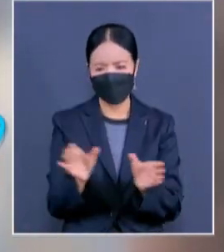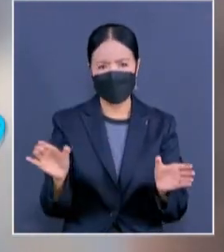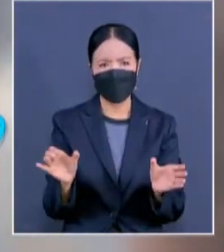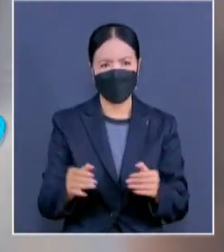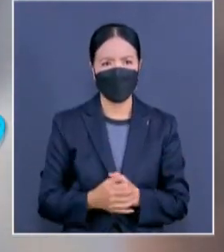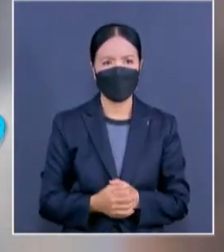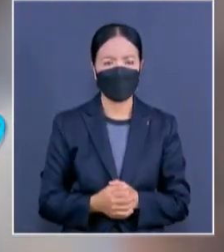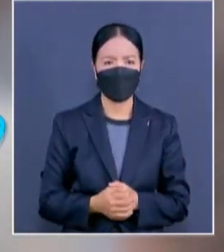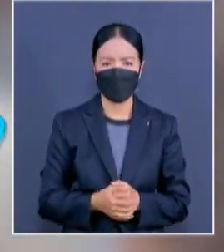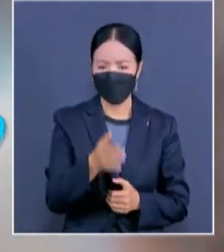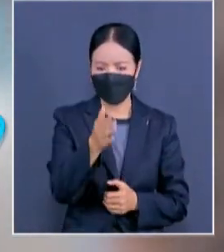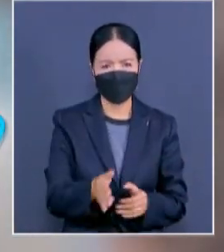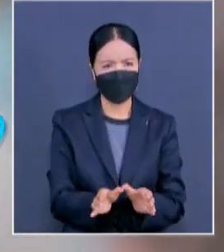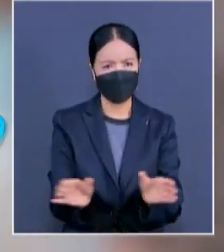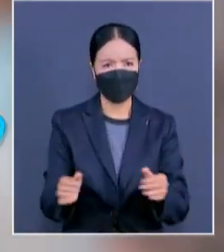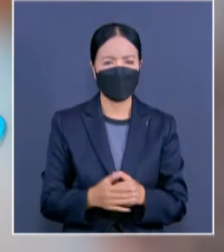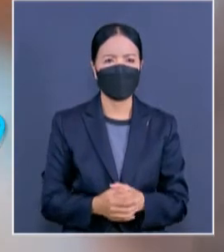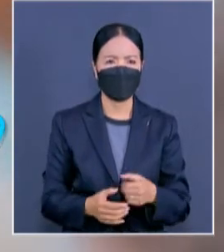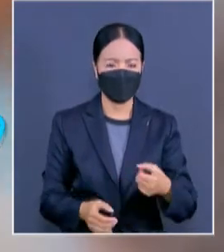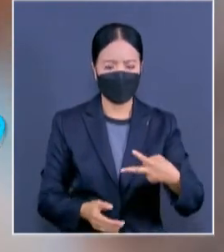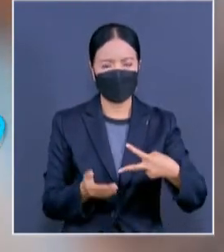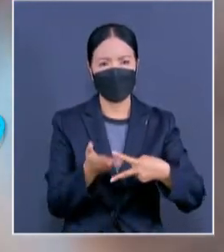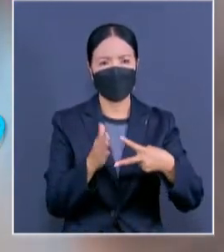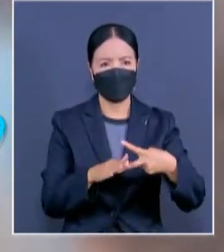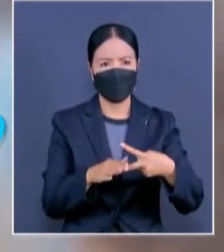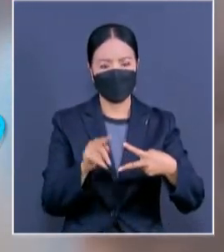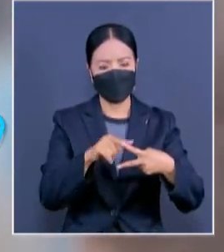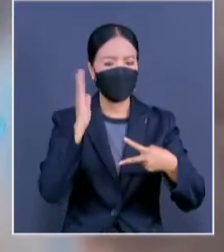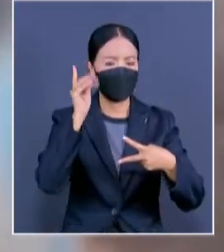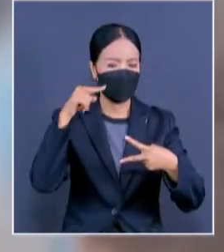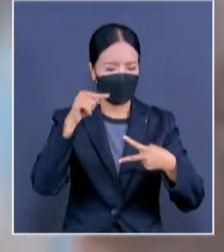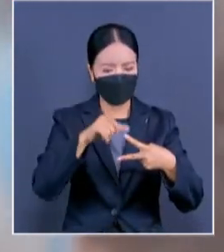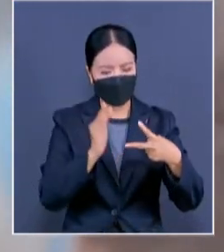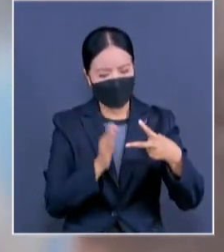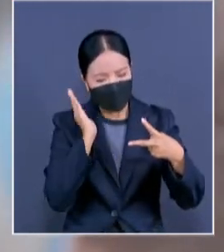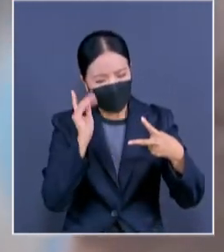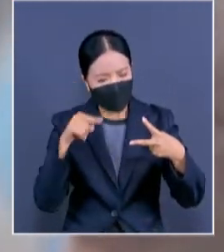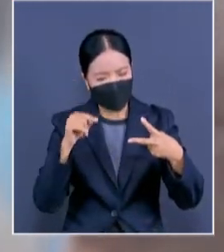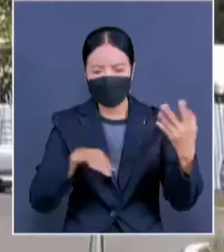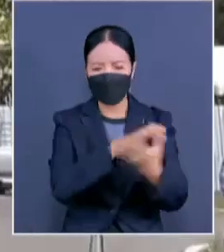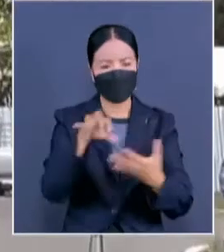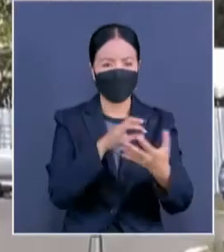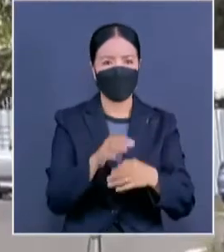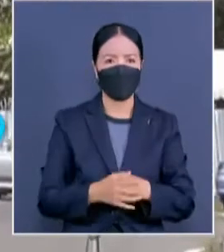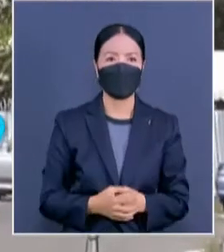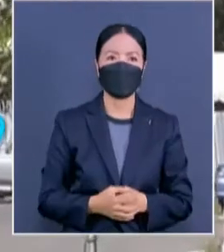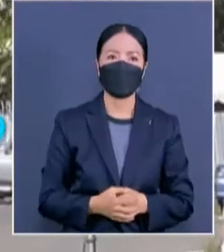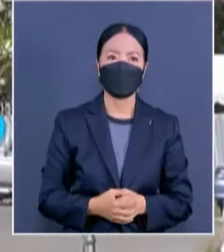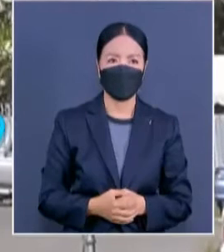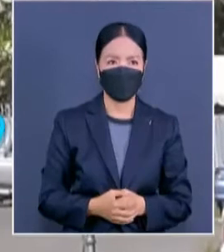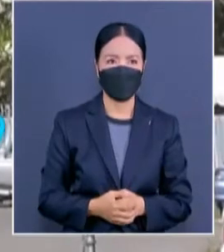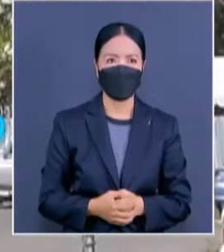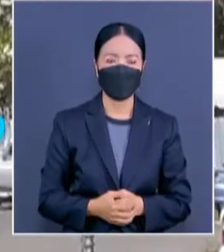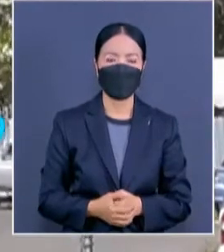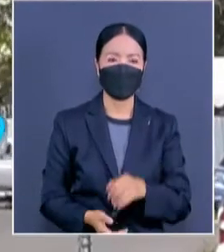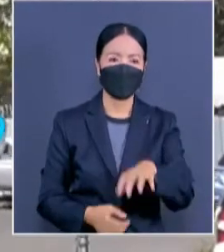นชายหญิงไปเลย ใช่ก็มีชั้นสองแต่ว่าชั้นสองก็มีทั้งผู้ชายผู้หญิงด้วยเขารวมหมดเลย เนี่ยน้องที่อยู่ในโรงพยาบา